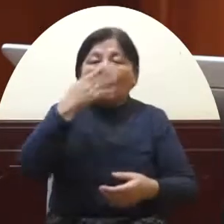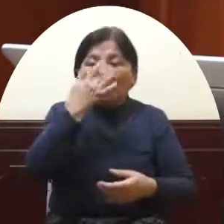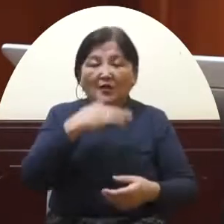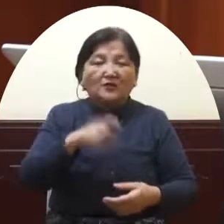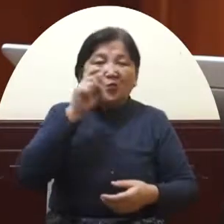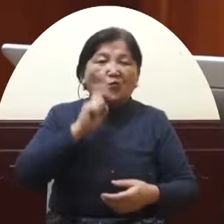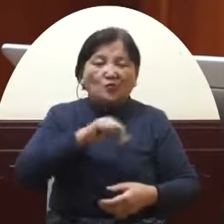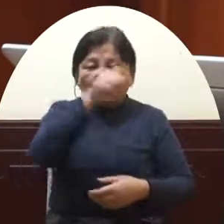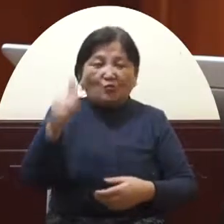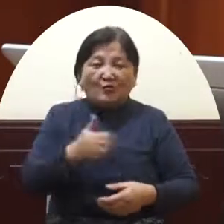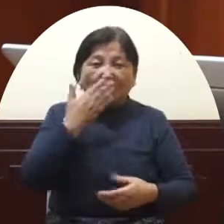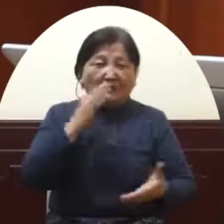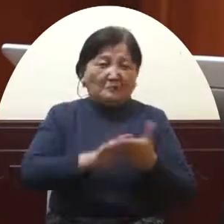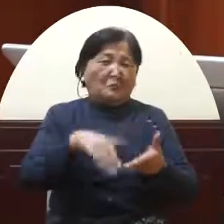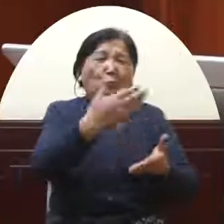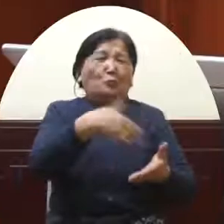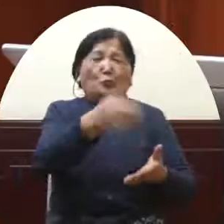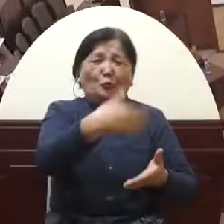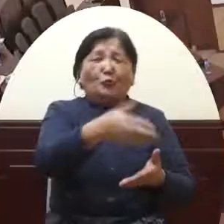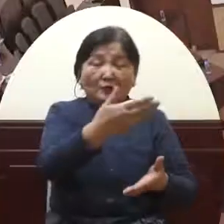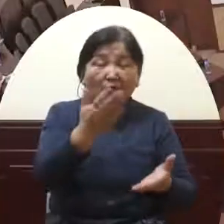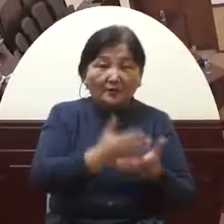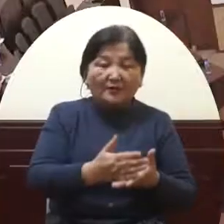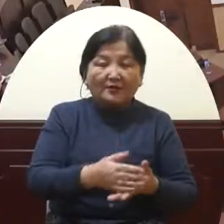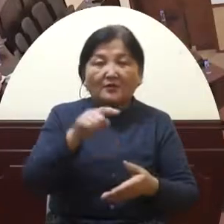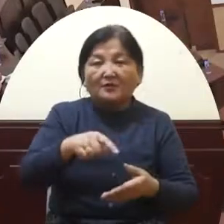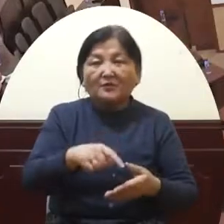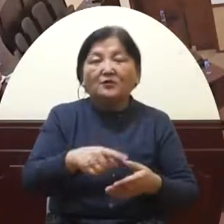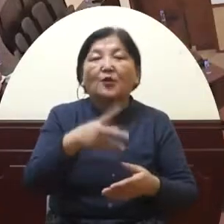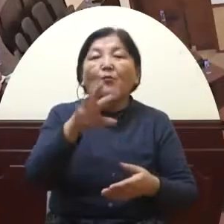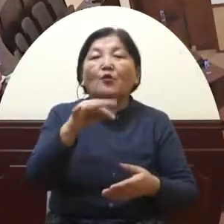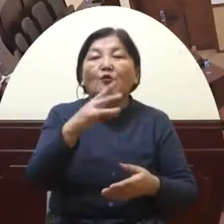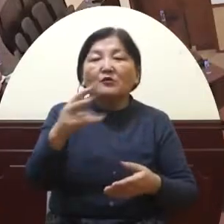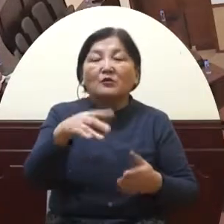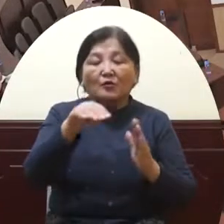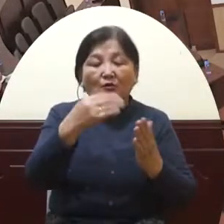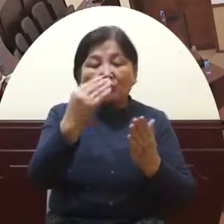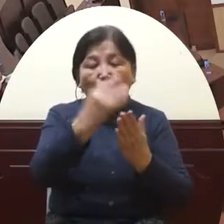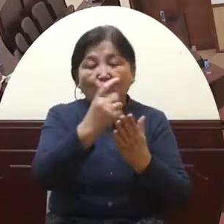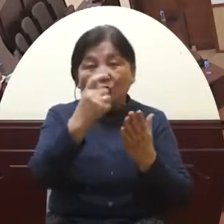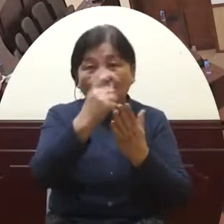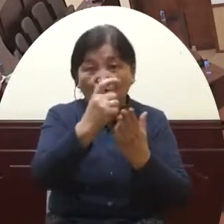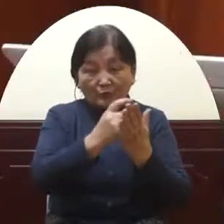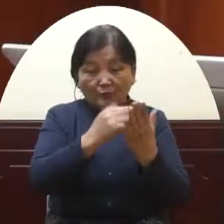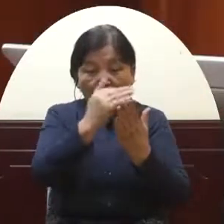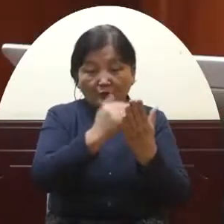байна. Энэ бол улс төрийн намуудын мөрийн хөтөлбөрийн тухай асуудал. Яг үндэ бол энэ хошин цогт баяргын зураг